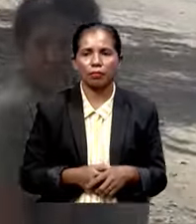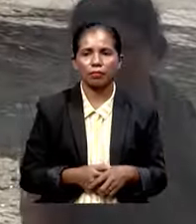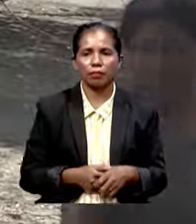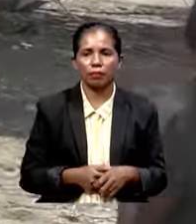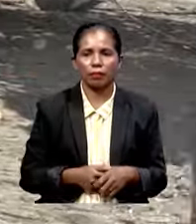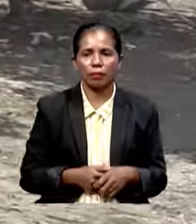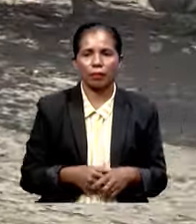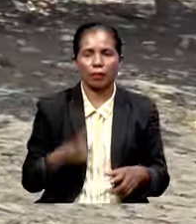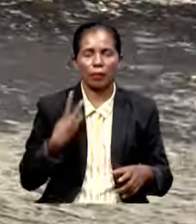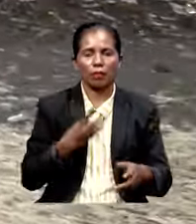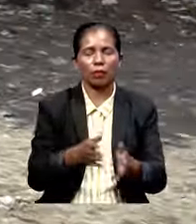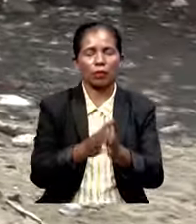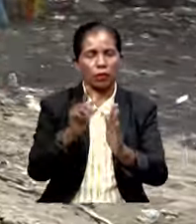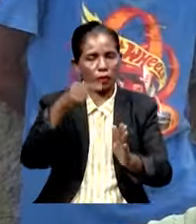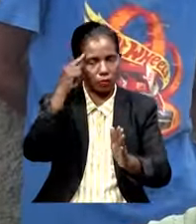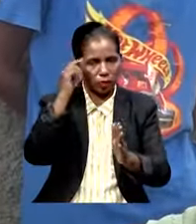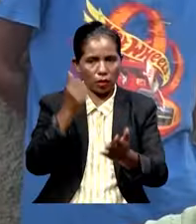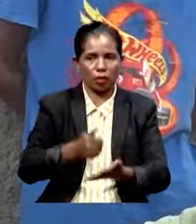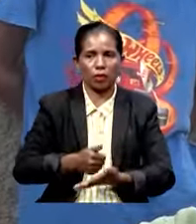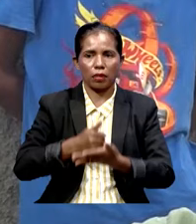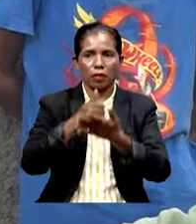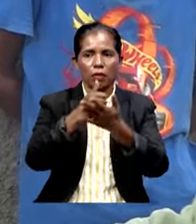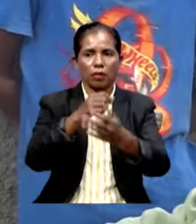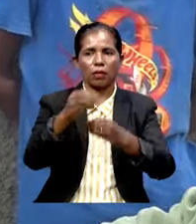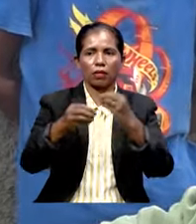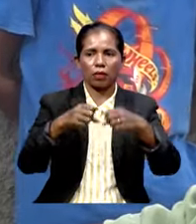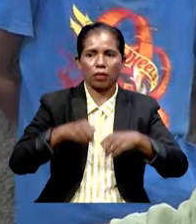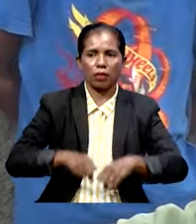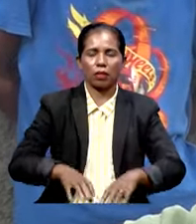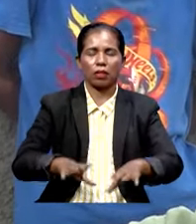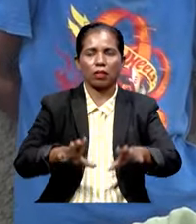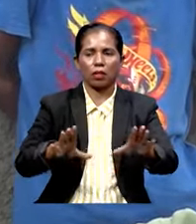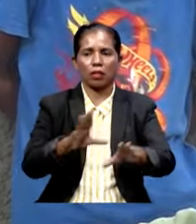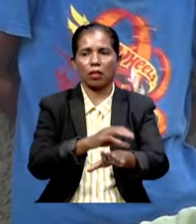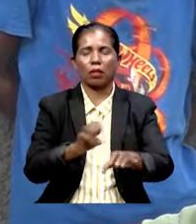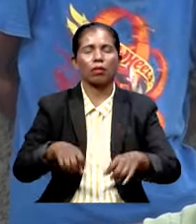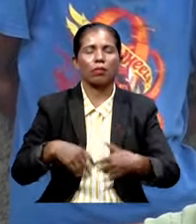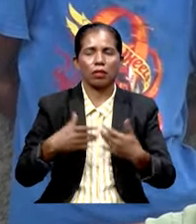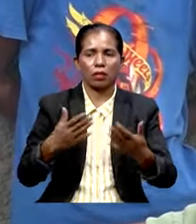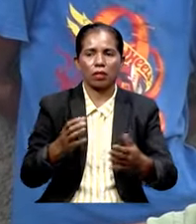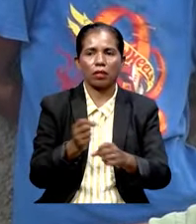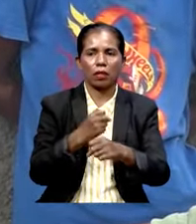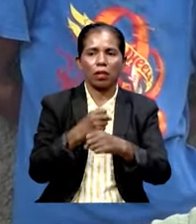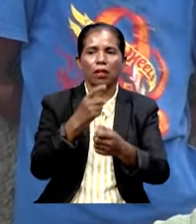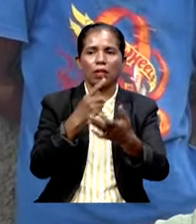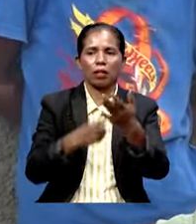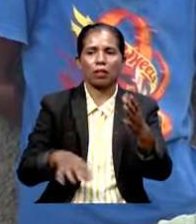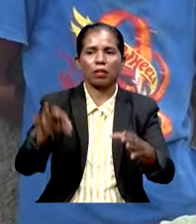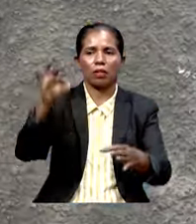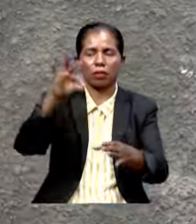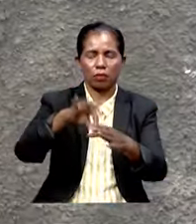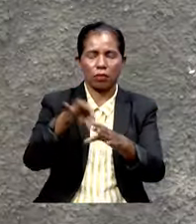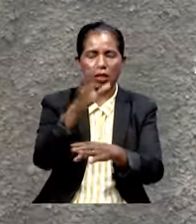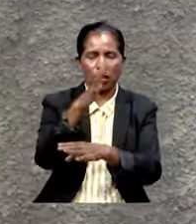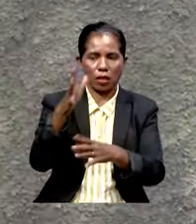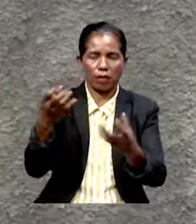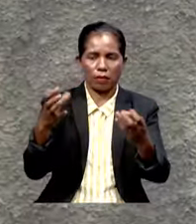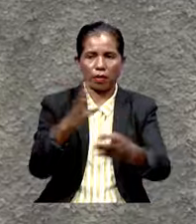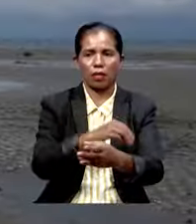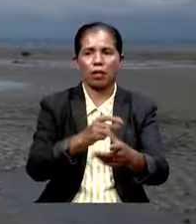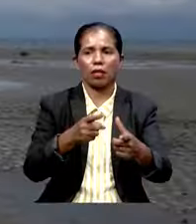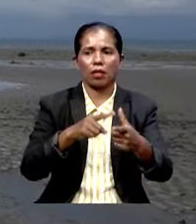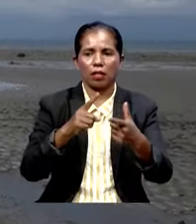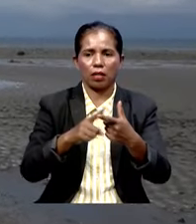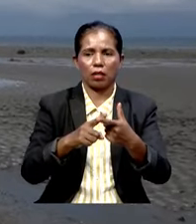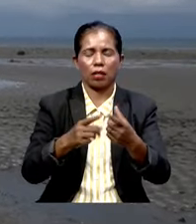Emang musuh ba gubernur ting sir tau matang ga, tau matang kona ba ba, tas ini nin sir nene hanusa ka, tu halo saida ga, kuda ipa rapa uang ga, tu di lumak ba, penahan